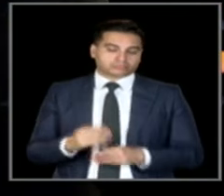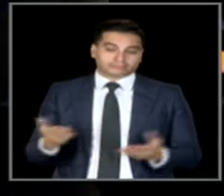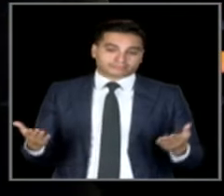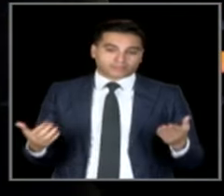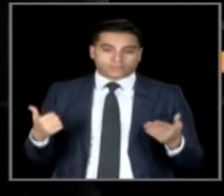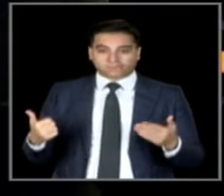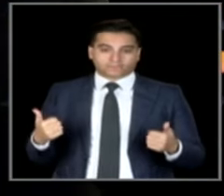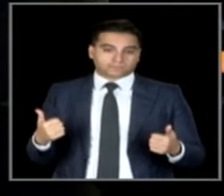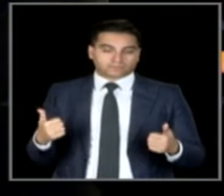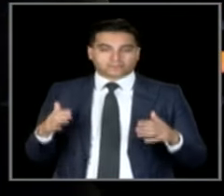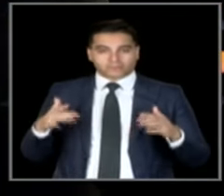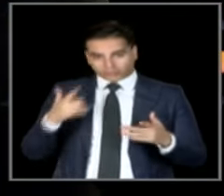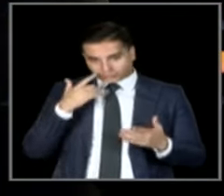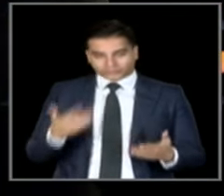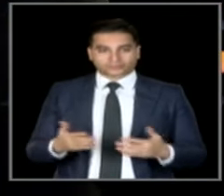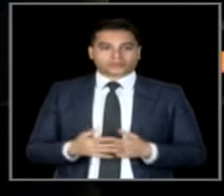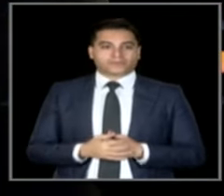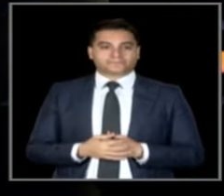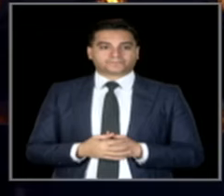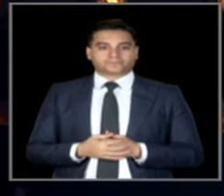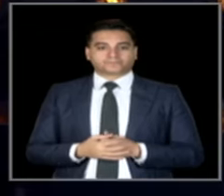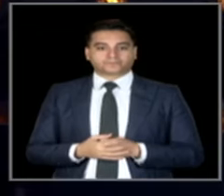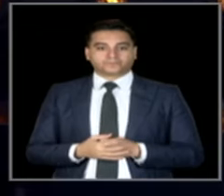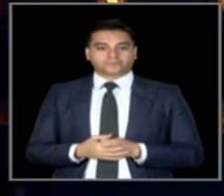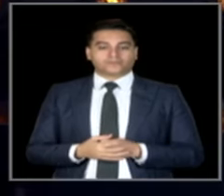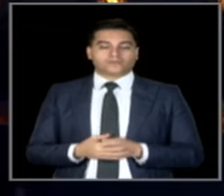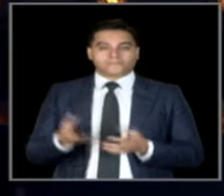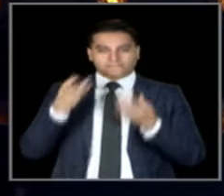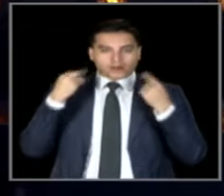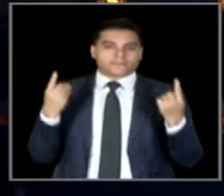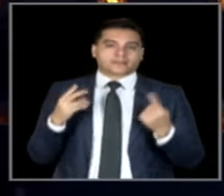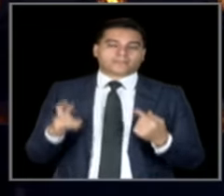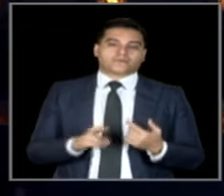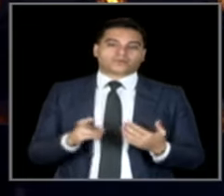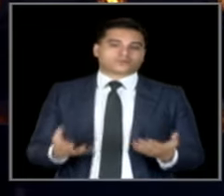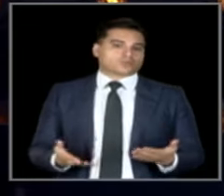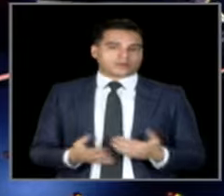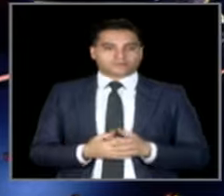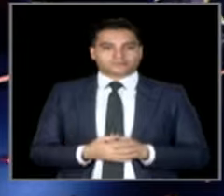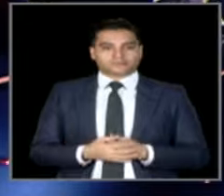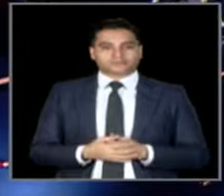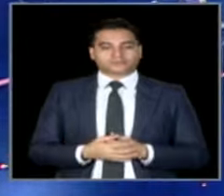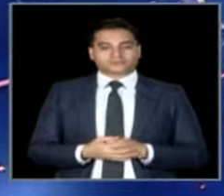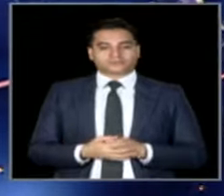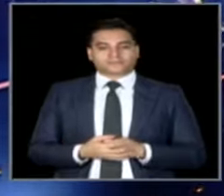المنصوره الوصول الى المربع الذهبي معلومات عامه والسؤال